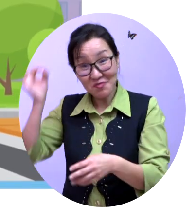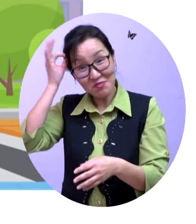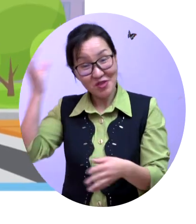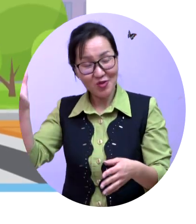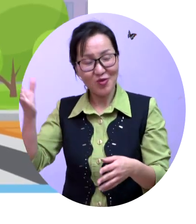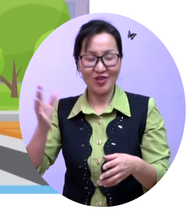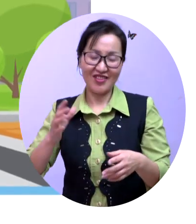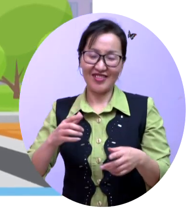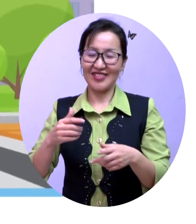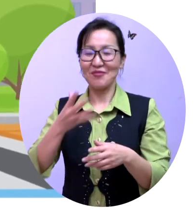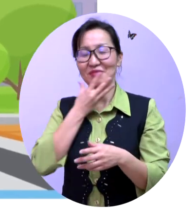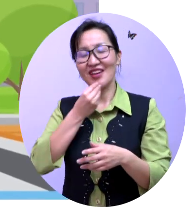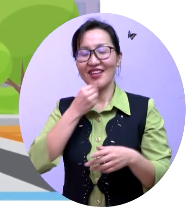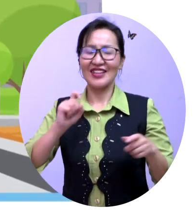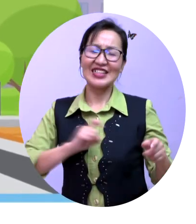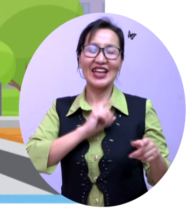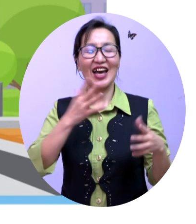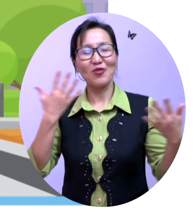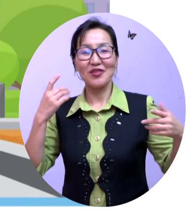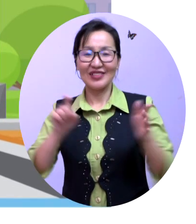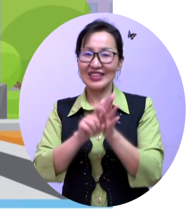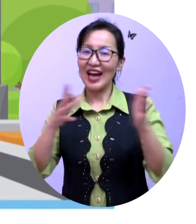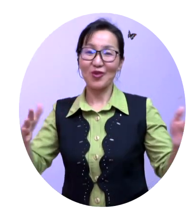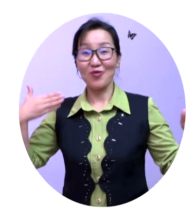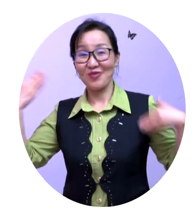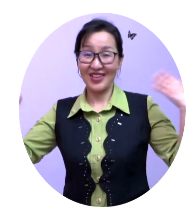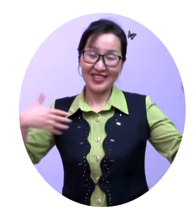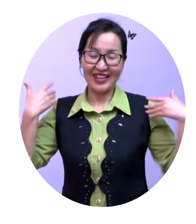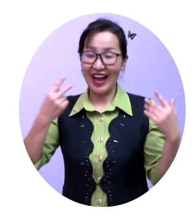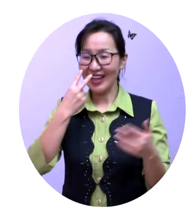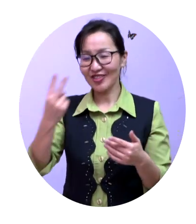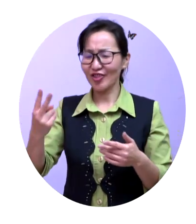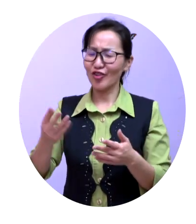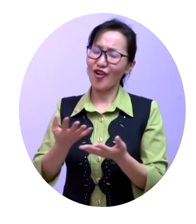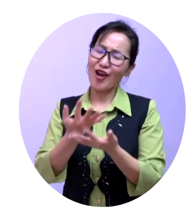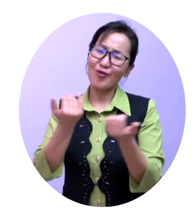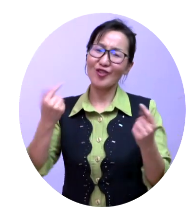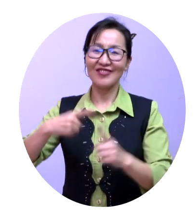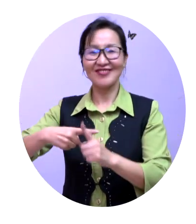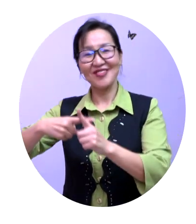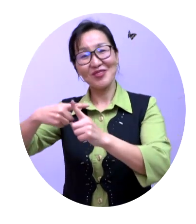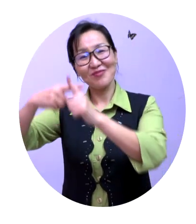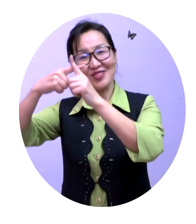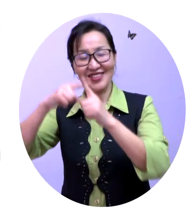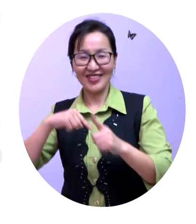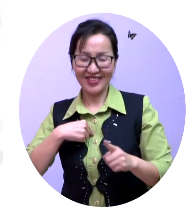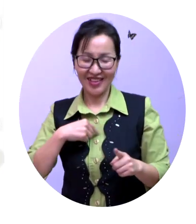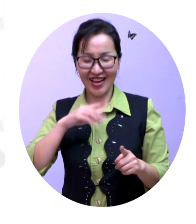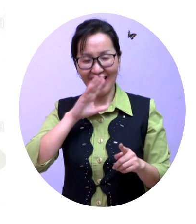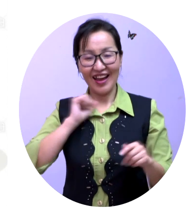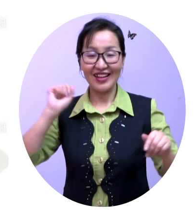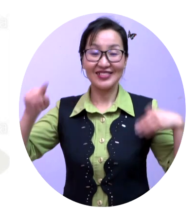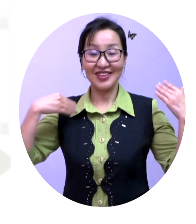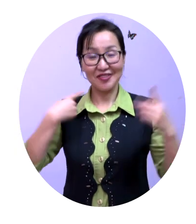хэрнэ хязгааргүй их баярлаж байгаа хүмүүсийг харах тоолондоо инрэл улам олон хүнд ингэж чимээ гөөхөнд тус хүргэх